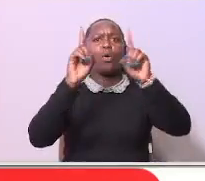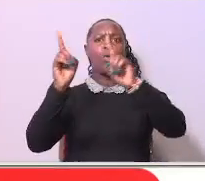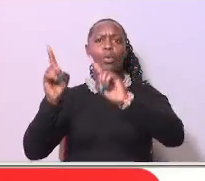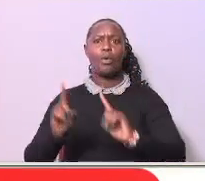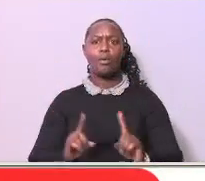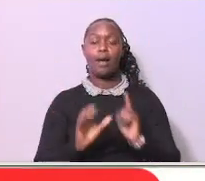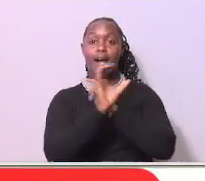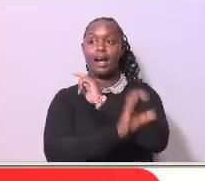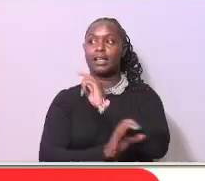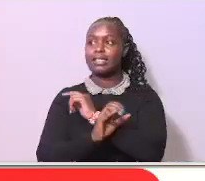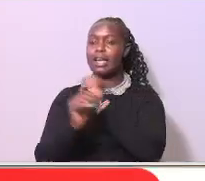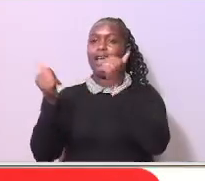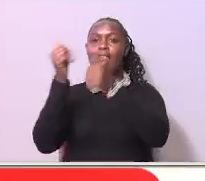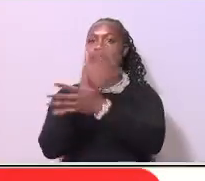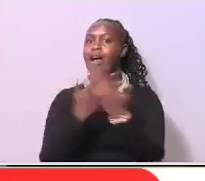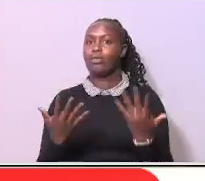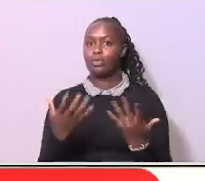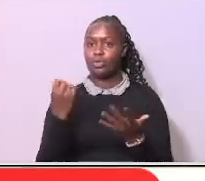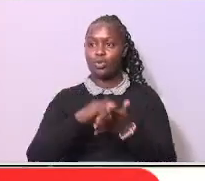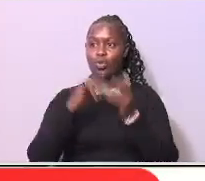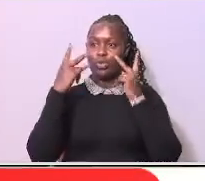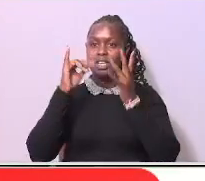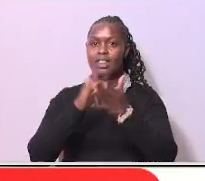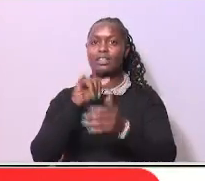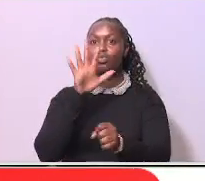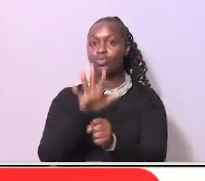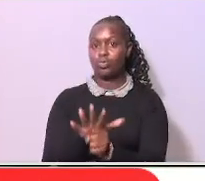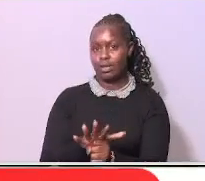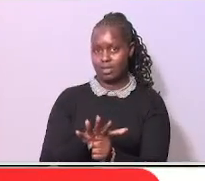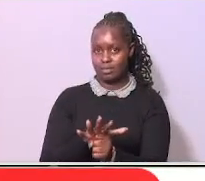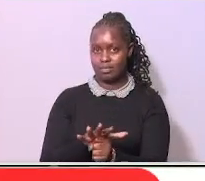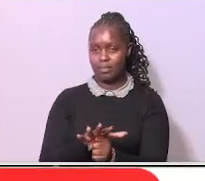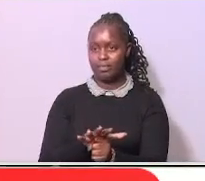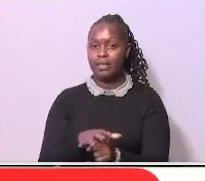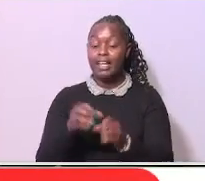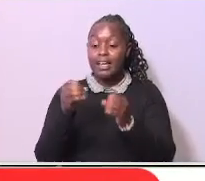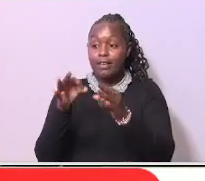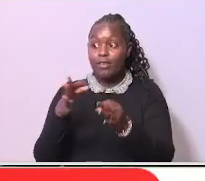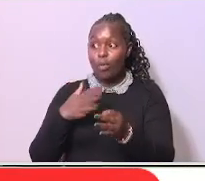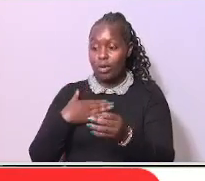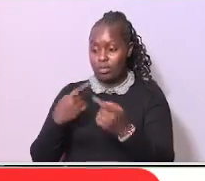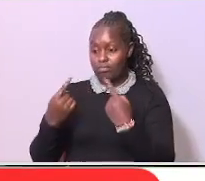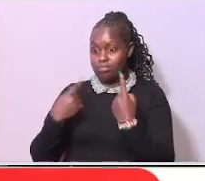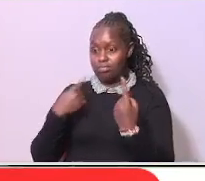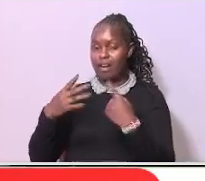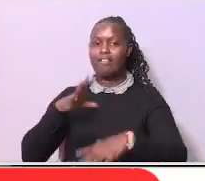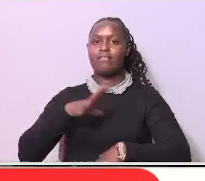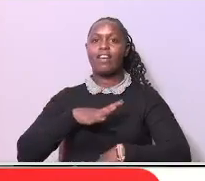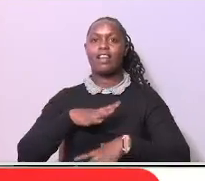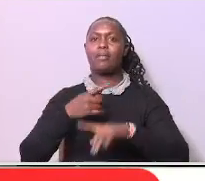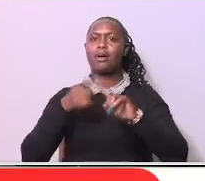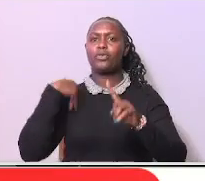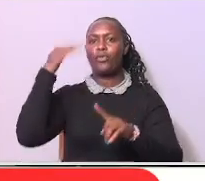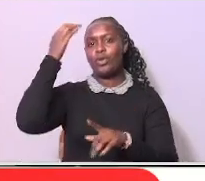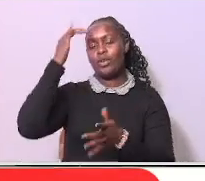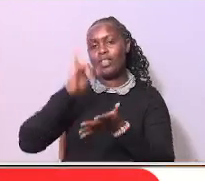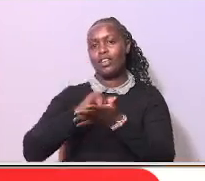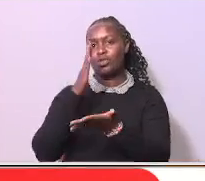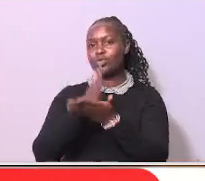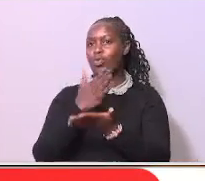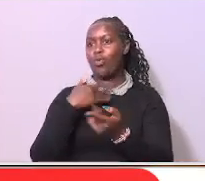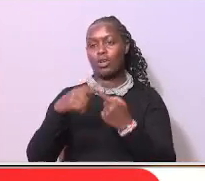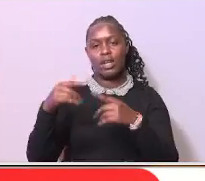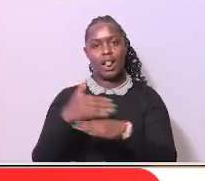mbele, kona, kila kona amesungusha. Tukona kuongea, waongee, lakini sisi tunajua tunaenda kutucheza kili. Politics ya Kenya